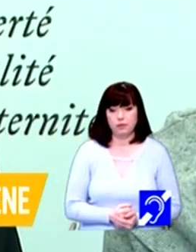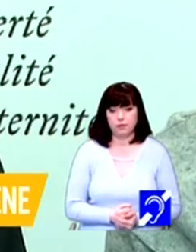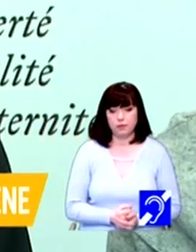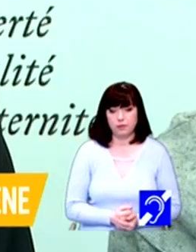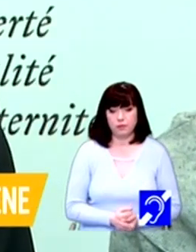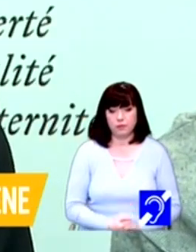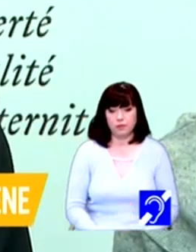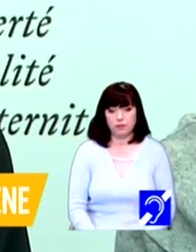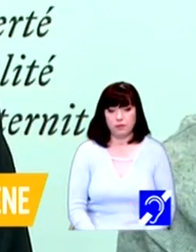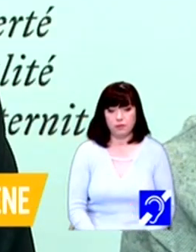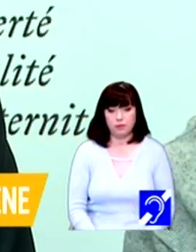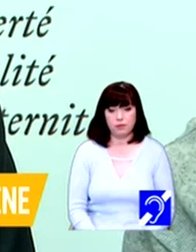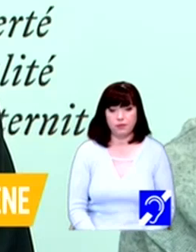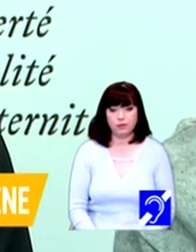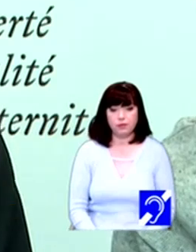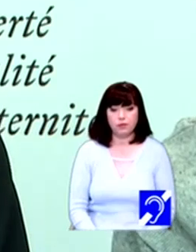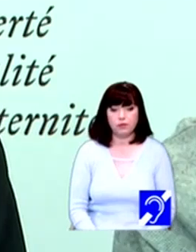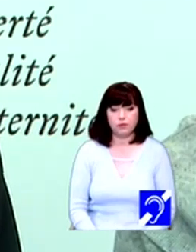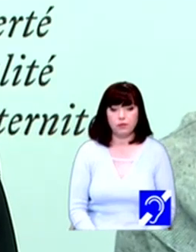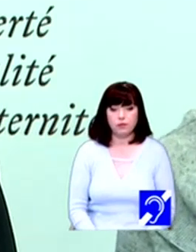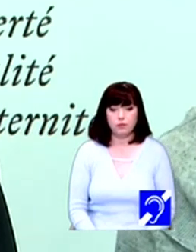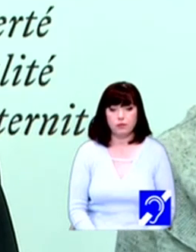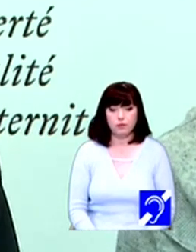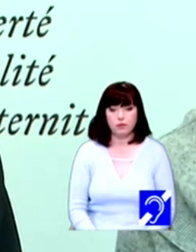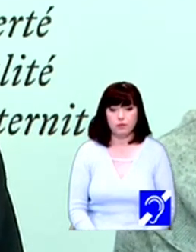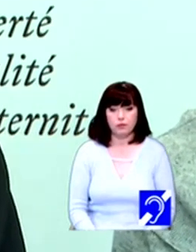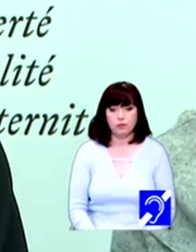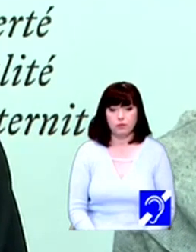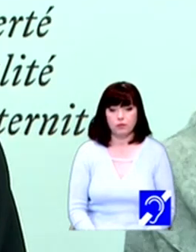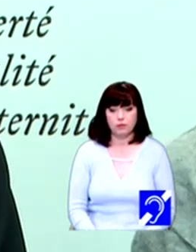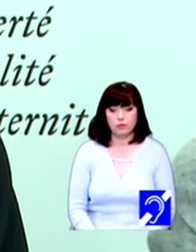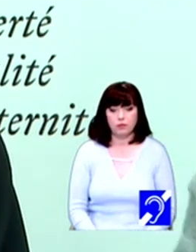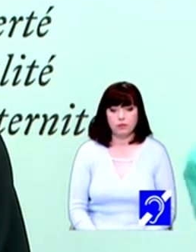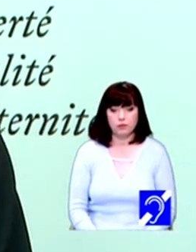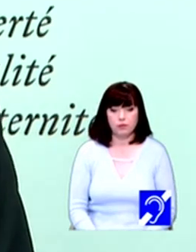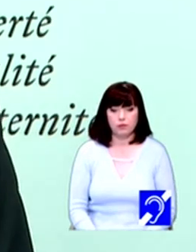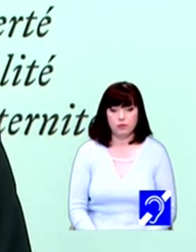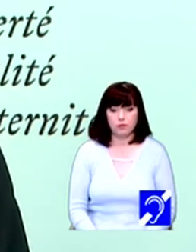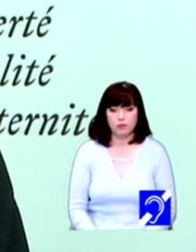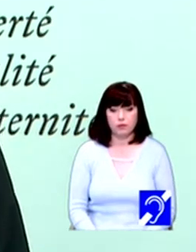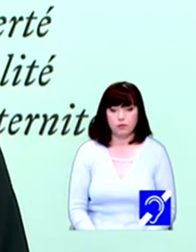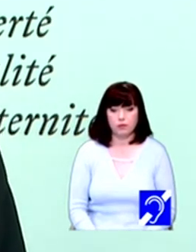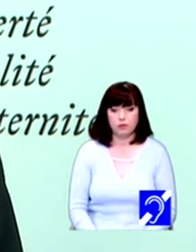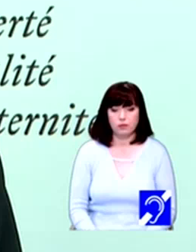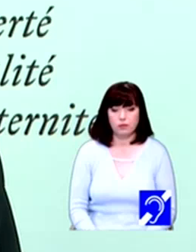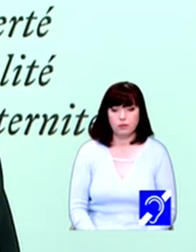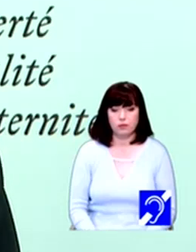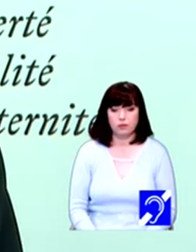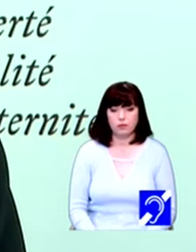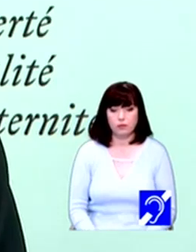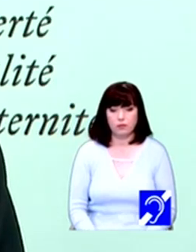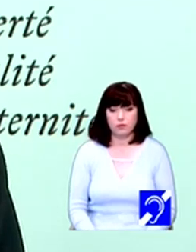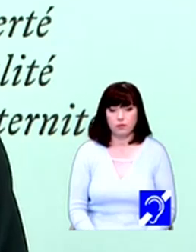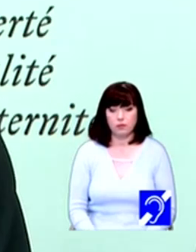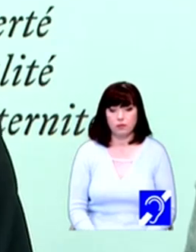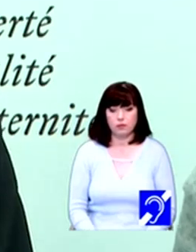help face this dramatic emergency situation, we are providing 40 large tents, 500